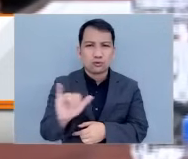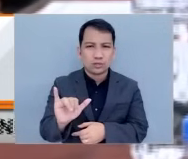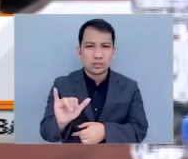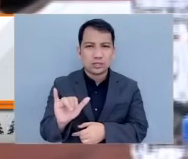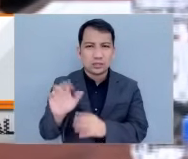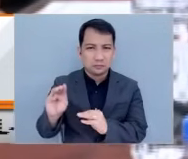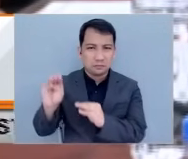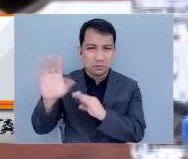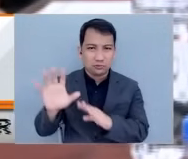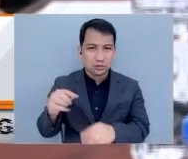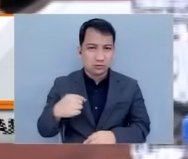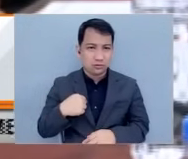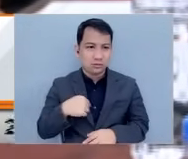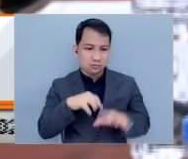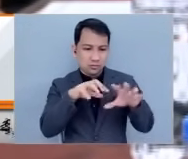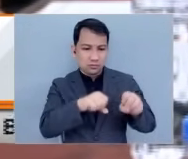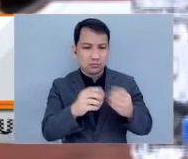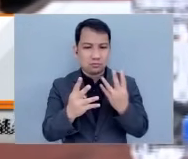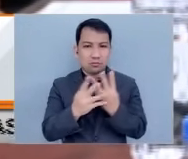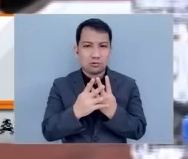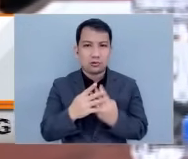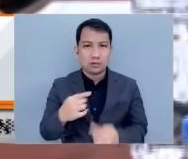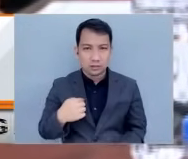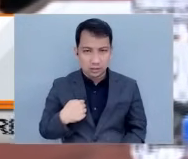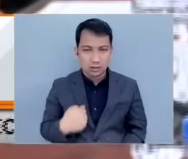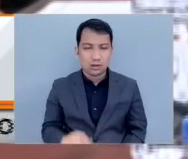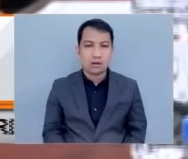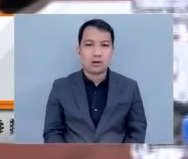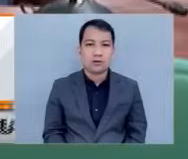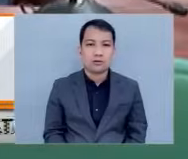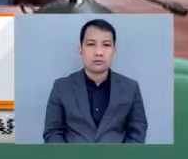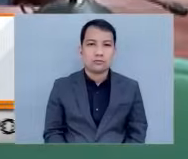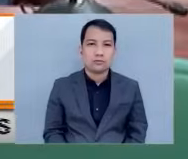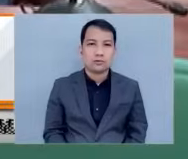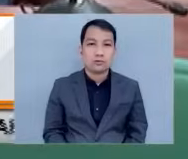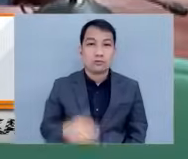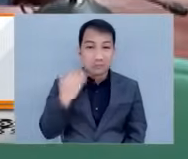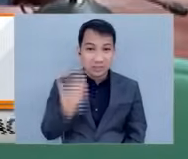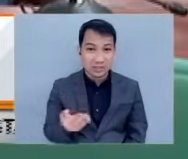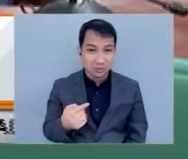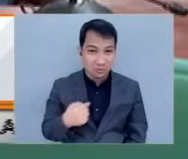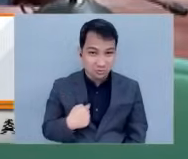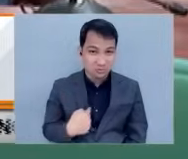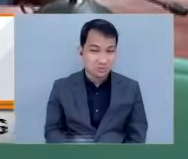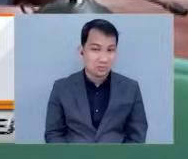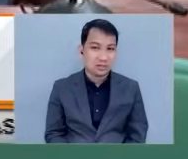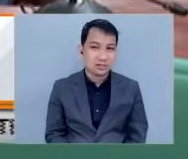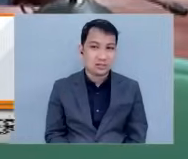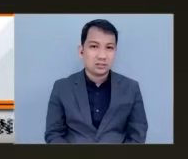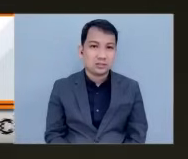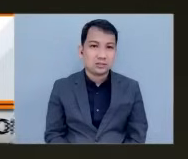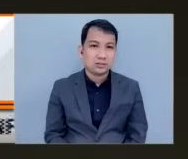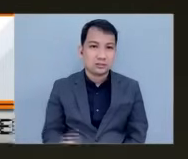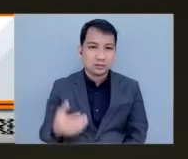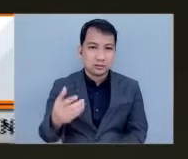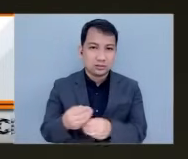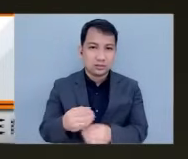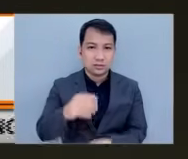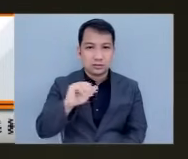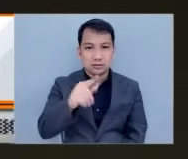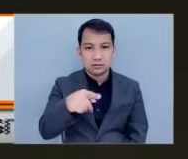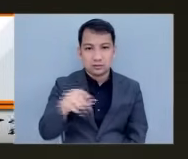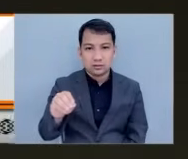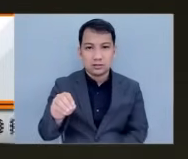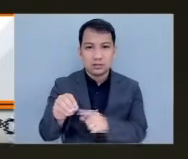ipapakulong daw ako at mawawala ako dito sa mundo. Sinigundahan naman ng mismong apo ni Kibuloy ang mga akusasyon ni